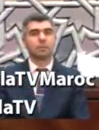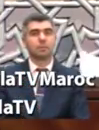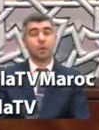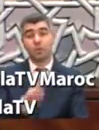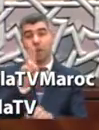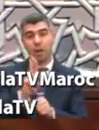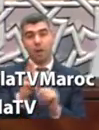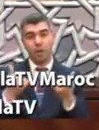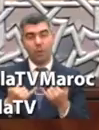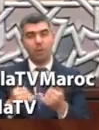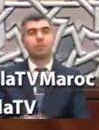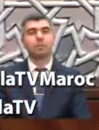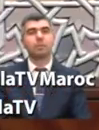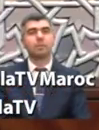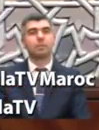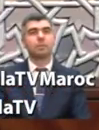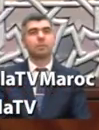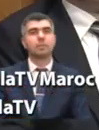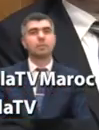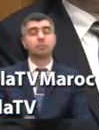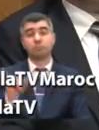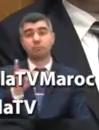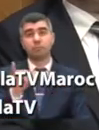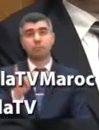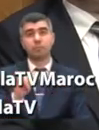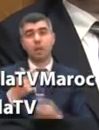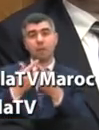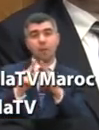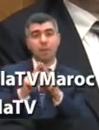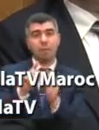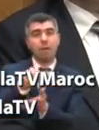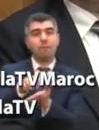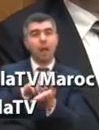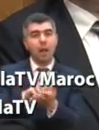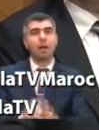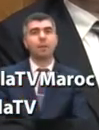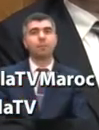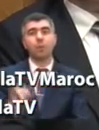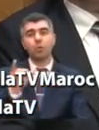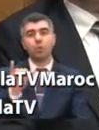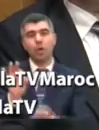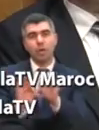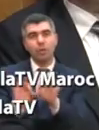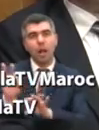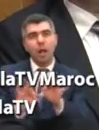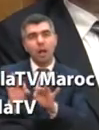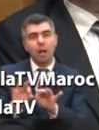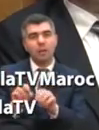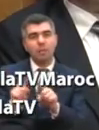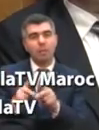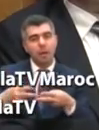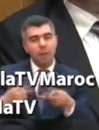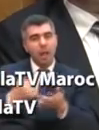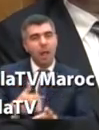نسألكم السيد الوزير عن الوضعية الحالية للموسم الفلاحي، وما هي الإجراءات الملموسة